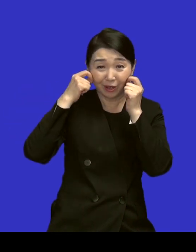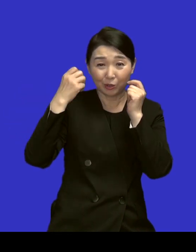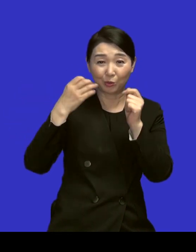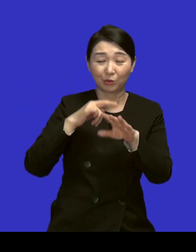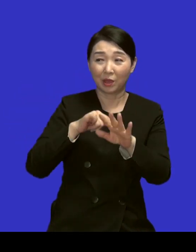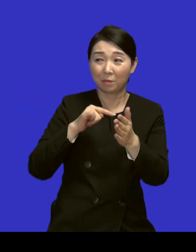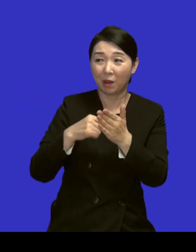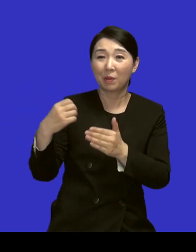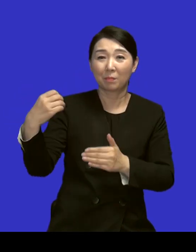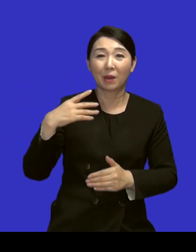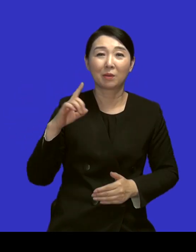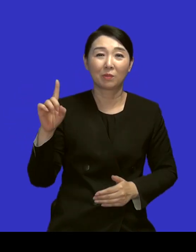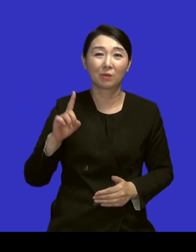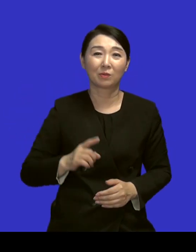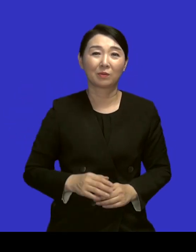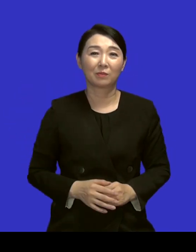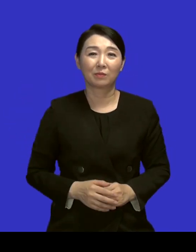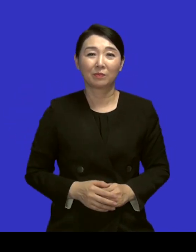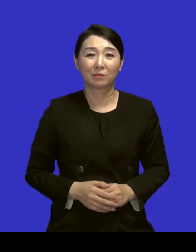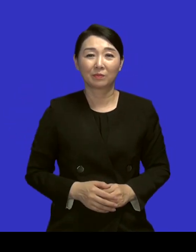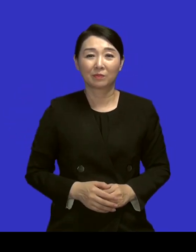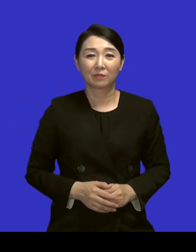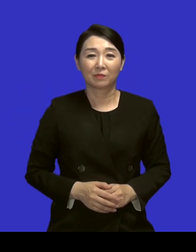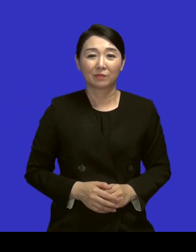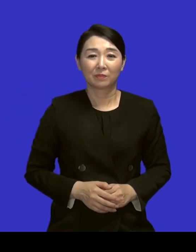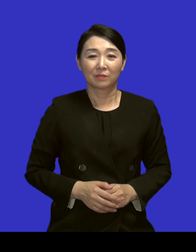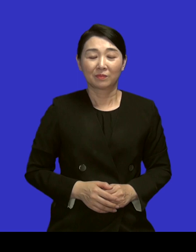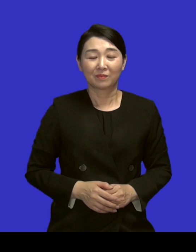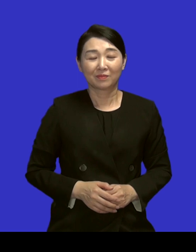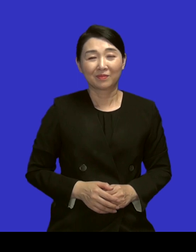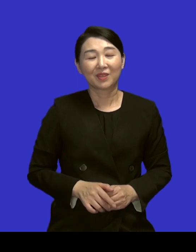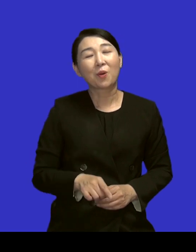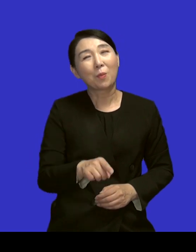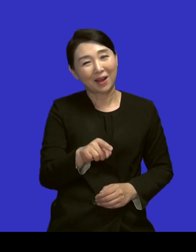마음에 그런 소리를 주시는 거예요. 거봐.